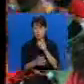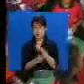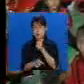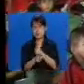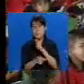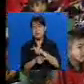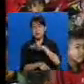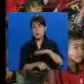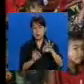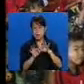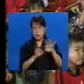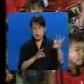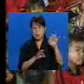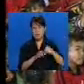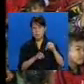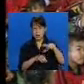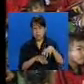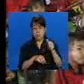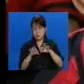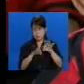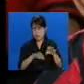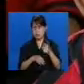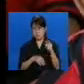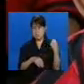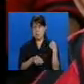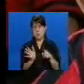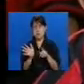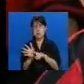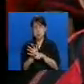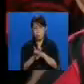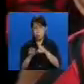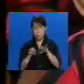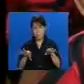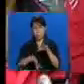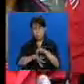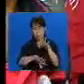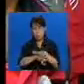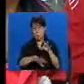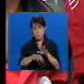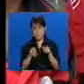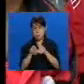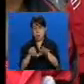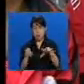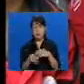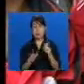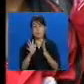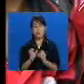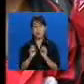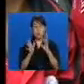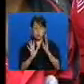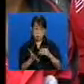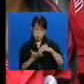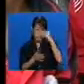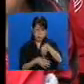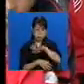แต่ไกลตัวเมืองจึงเป็นอีกสถานที่หนึ่งที่มีการระบาดของโรคชิคุนกุนยาเป็นอย่างมากที่นี่ทั้งครูและนักเรียนป่วยด้วยโรค